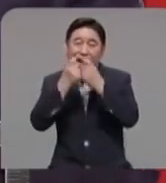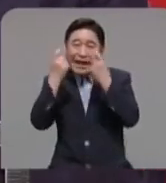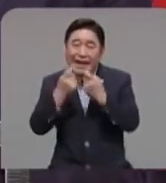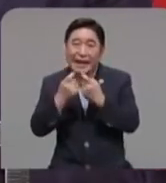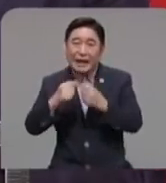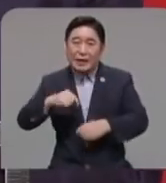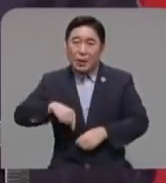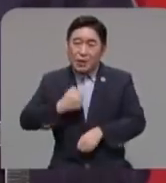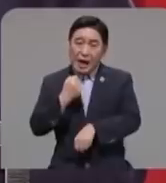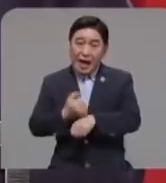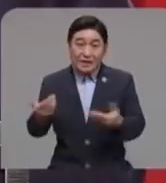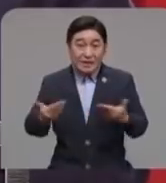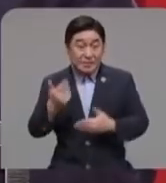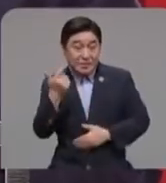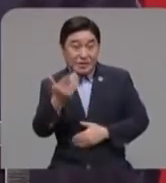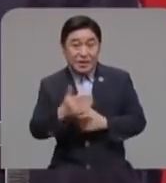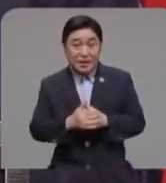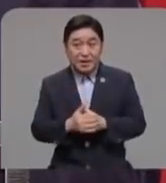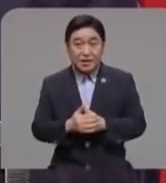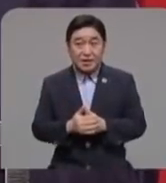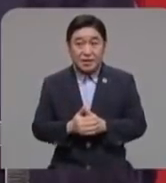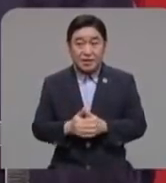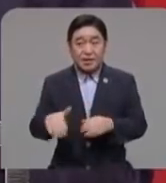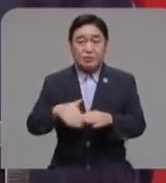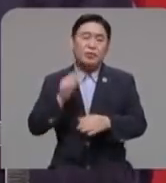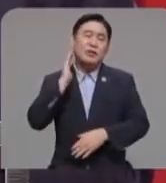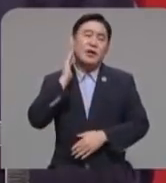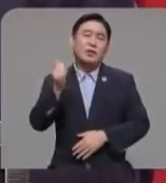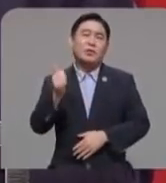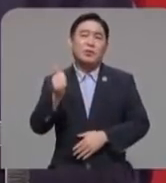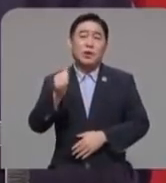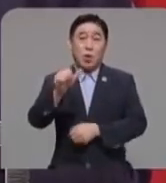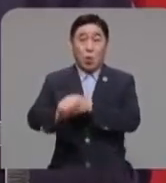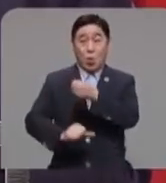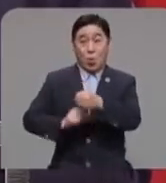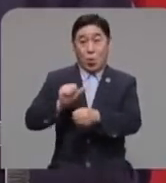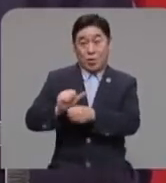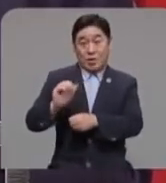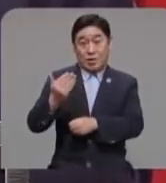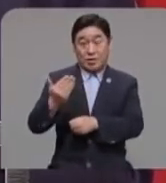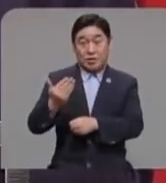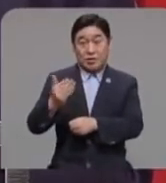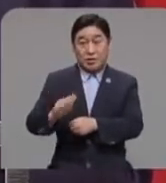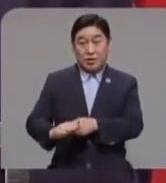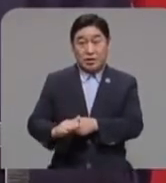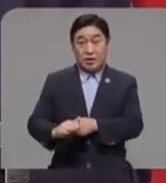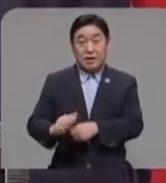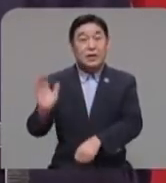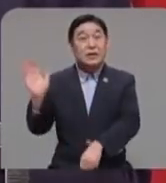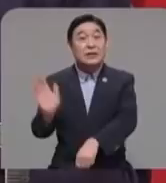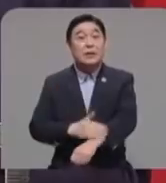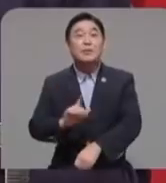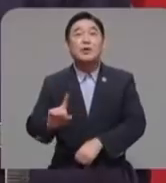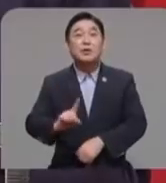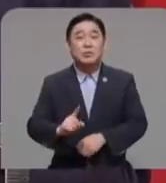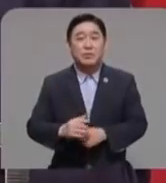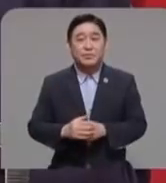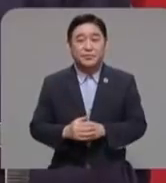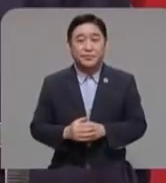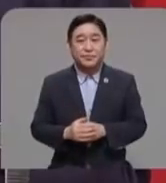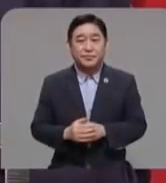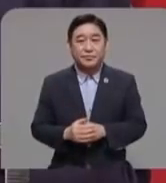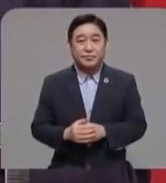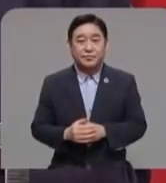개인 혼자서 한 일입니까? 문재인 대통령이 일입니까? 지금 5년 차에 네. 들어가는데 네. 어떤 점이 잘못하고 있습니까?